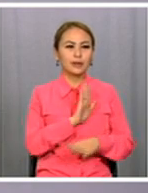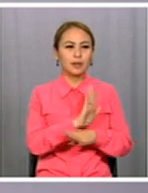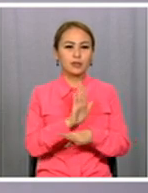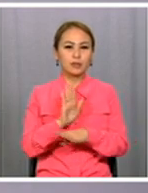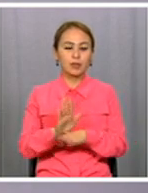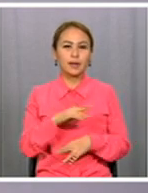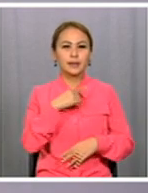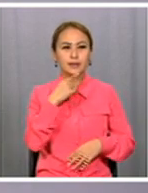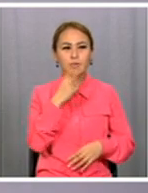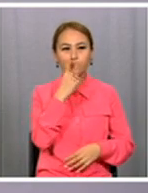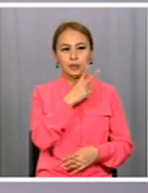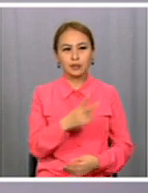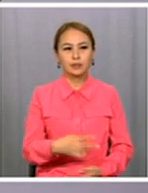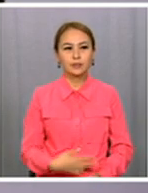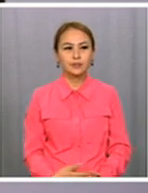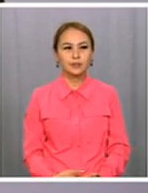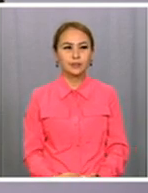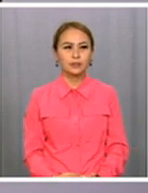кезек берелік.